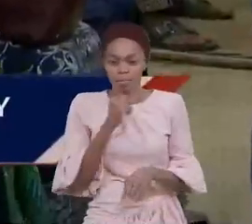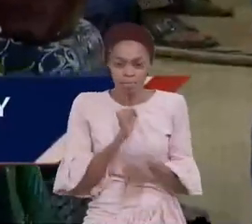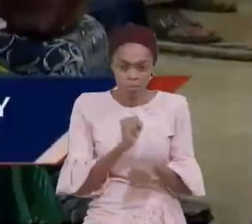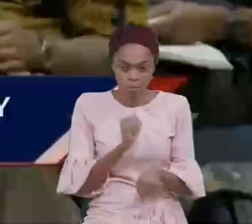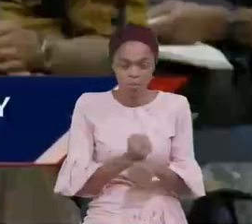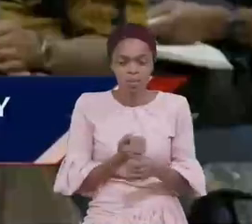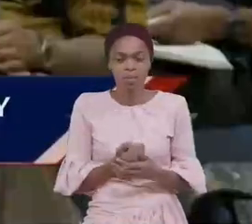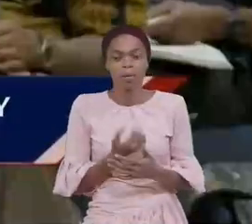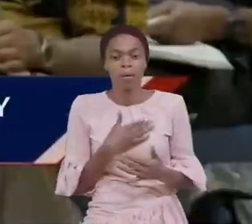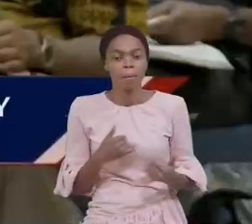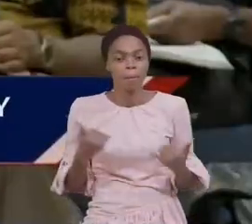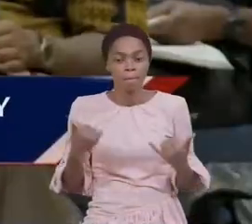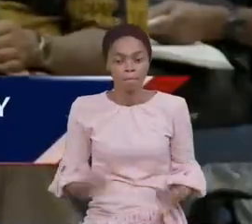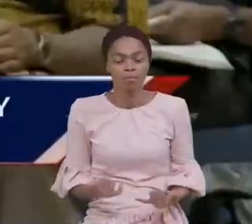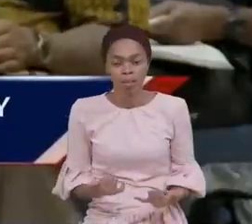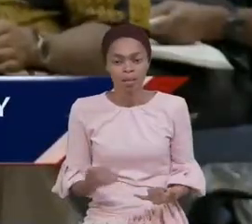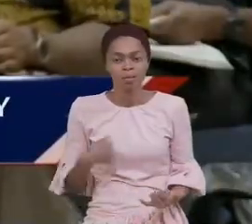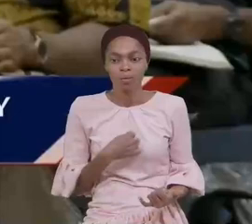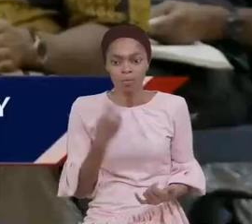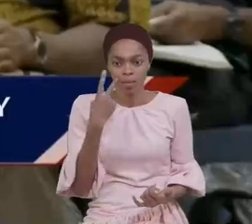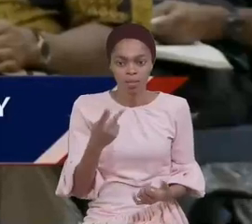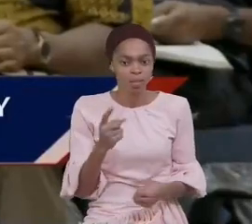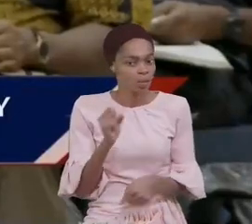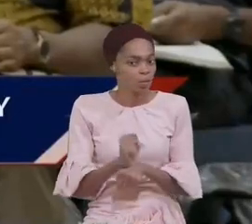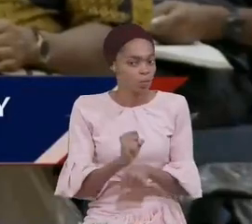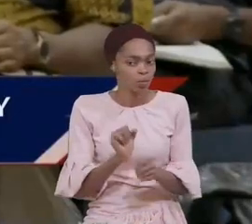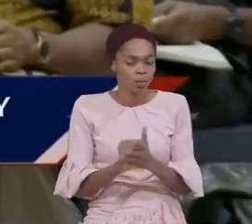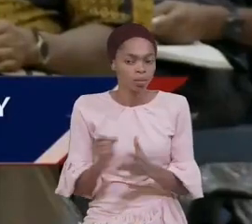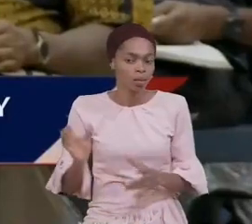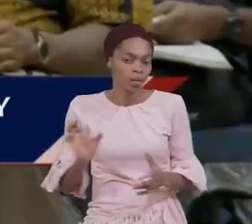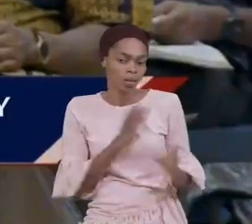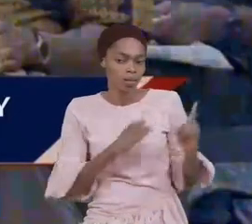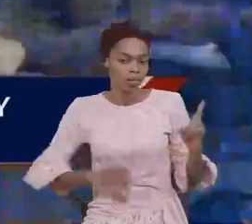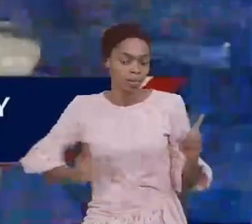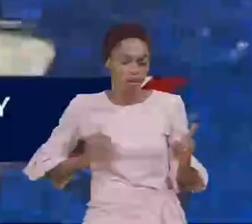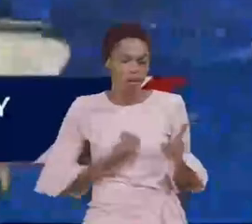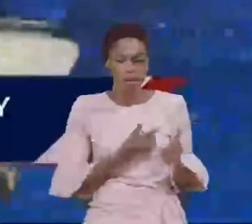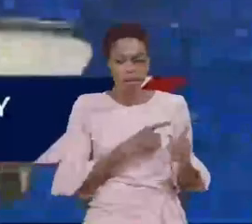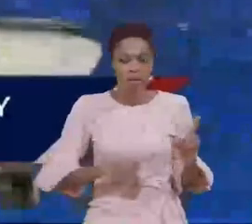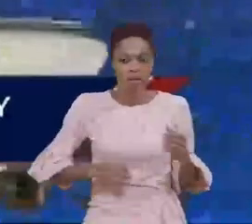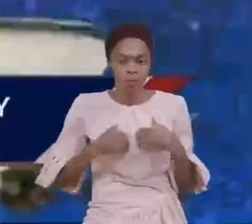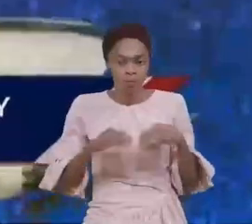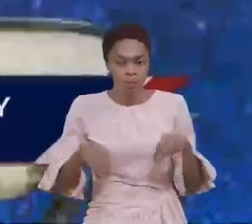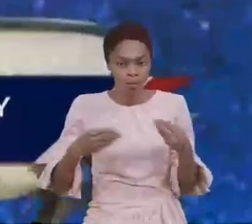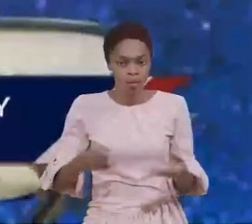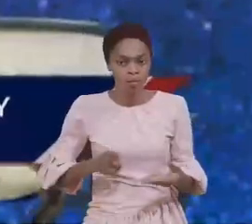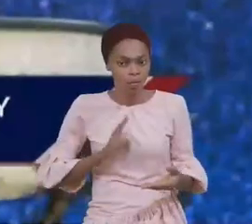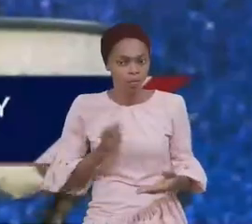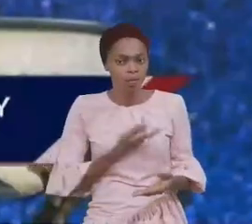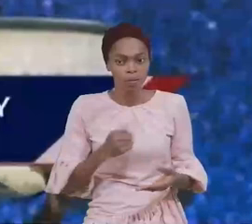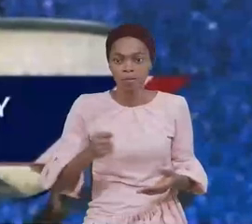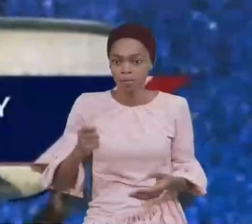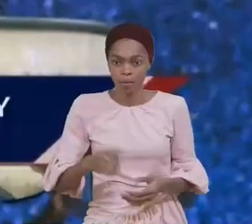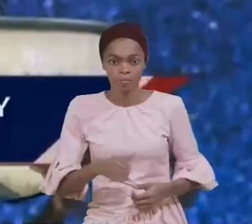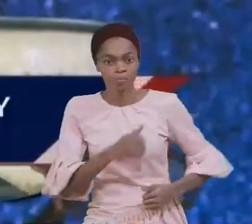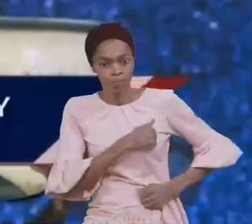l'accomplissement. Nous aussi, nous avons la commission de Christ, notre Seigneur, notre Sauveur. Alors, Christ est le commandant